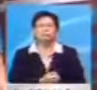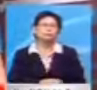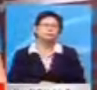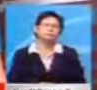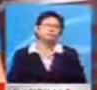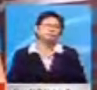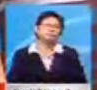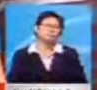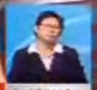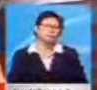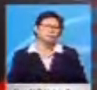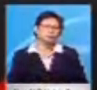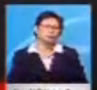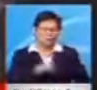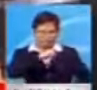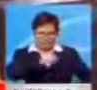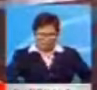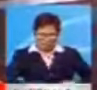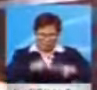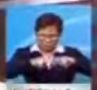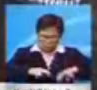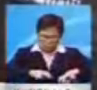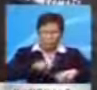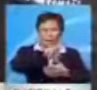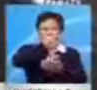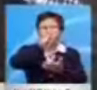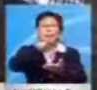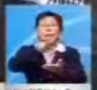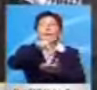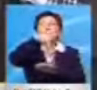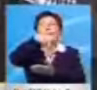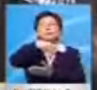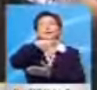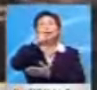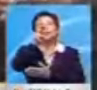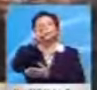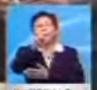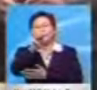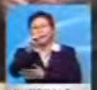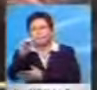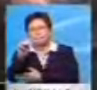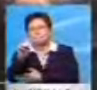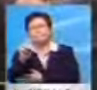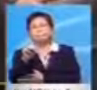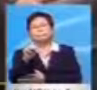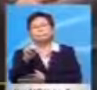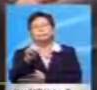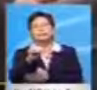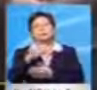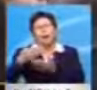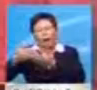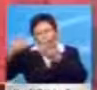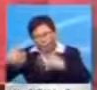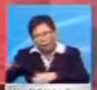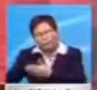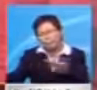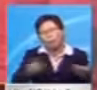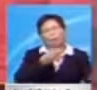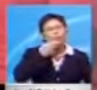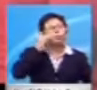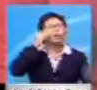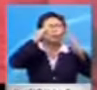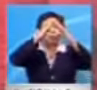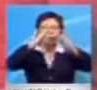Lama proses bedah siasat dilakukan di pusat perubatan Universiti Malaya ppum sebelum dibawa pulang ke rumah